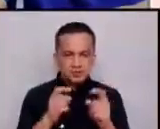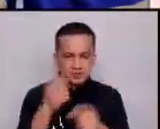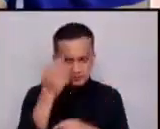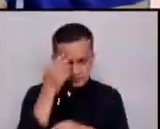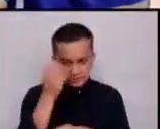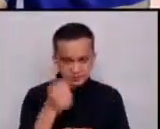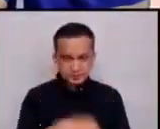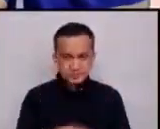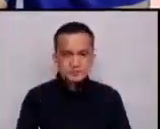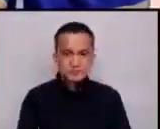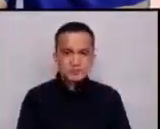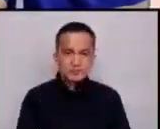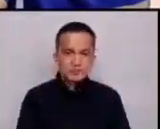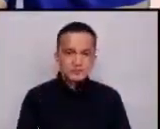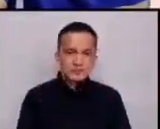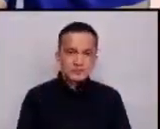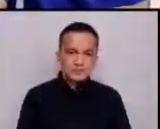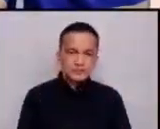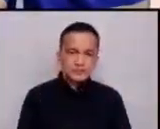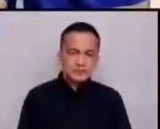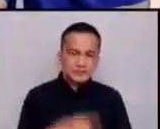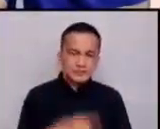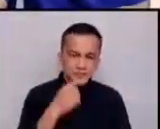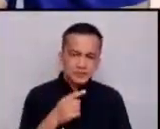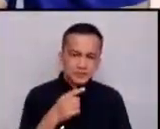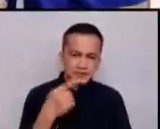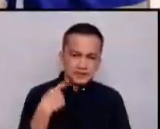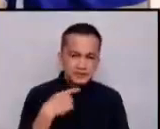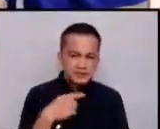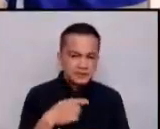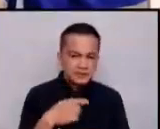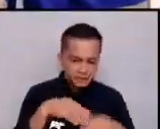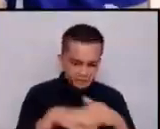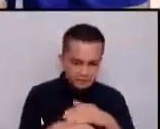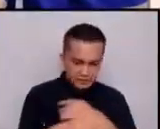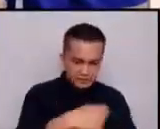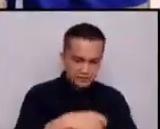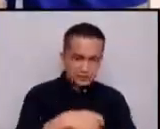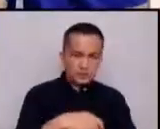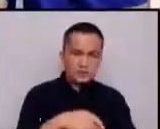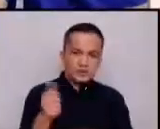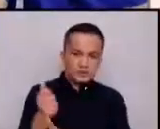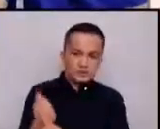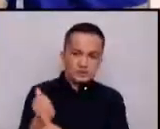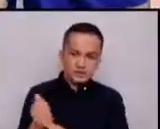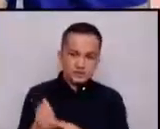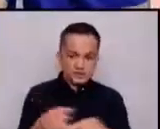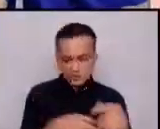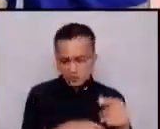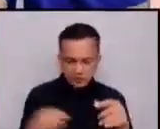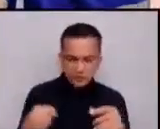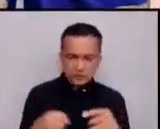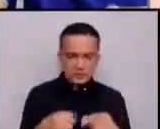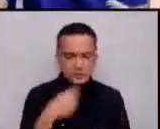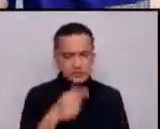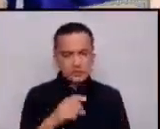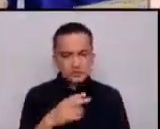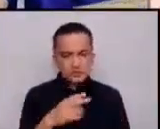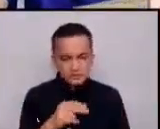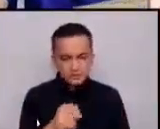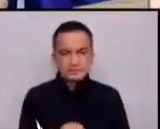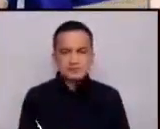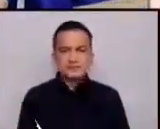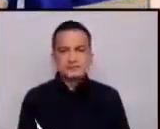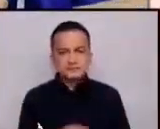pag kunyari, may laruan siya sa ilalim ng lamesa, siya na mismo kumukuha. Basta sasabihin ko lang, kunin mo si ganyan, kunin mo